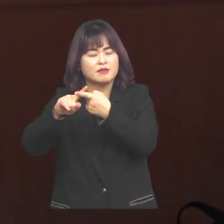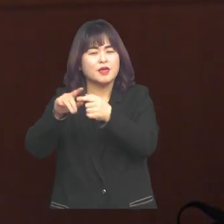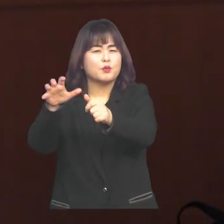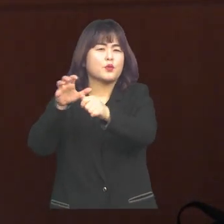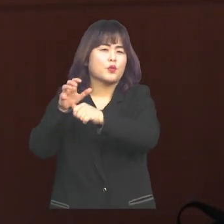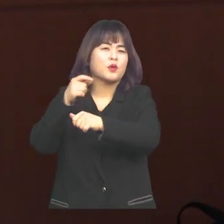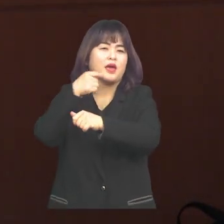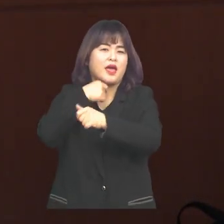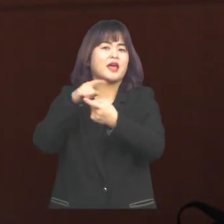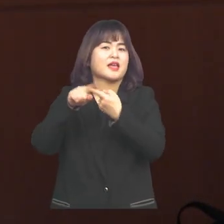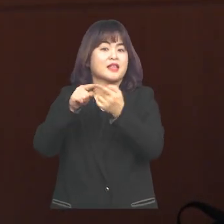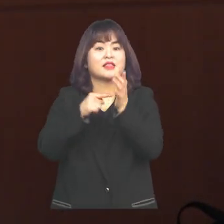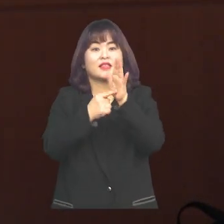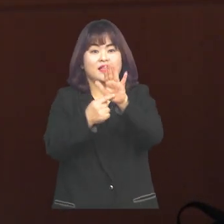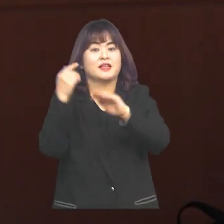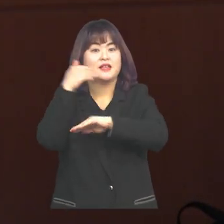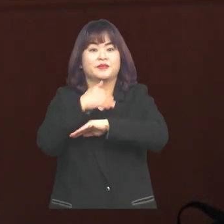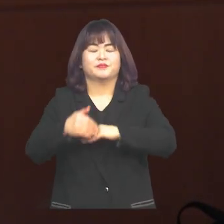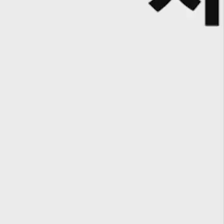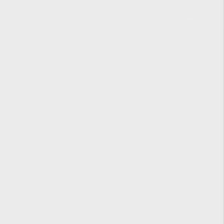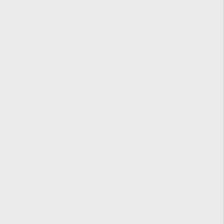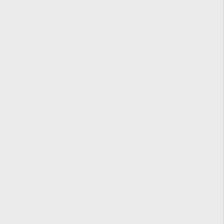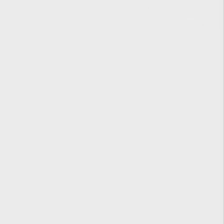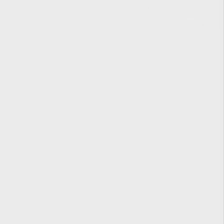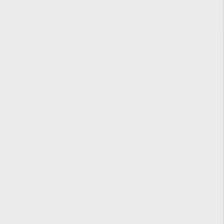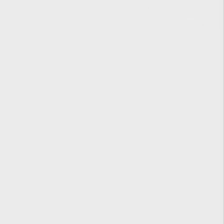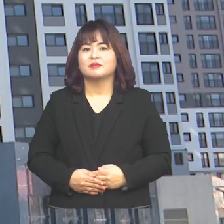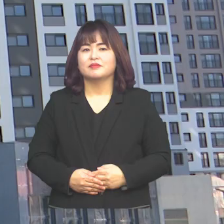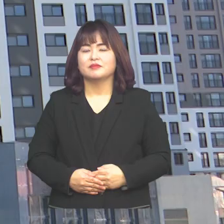잘 활용하도록 하겠다고 말했습니다.